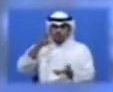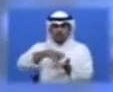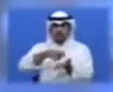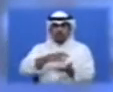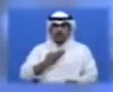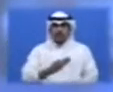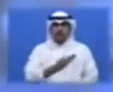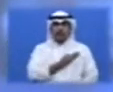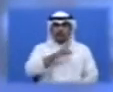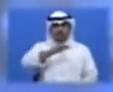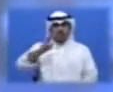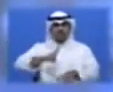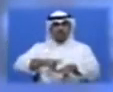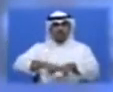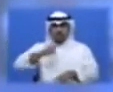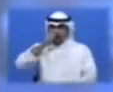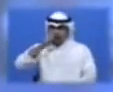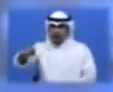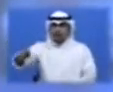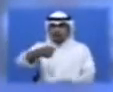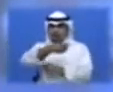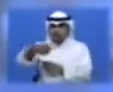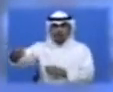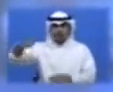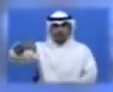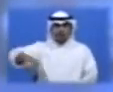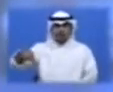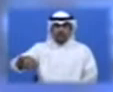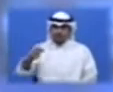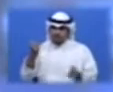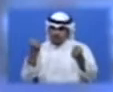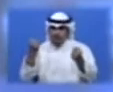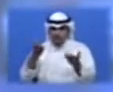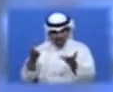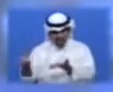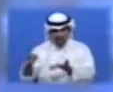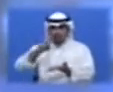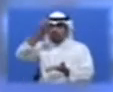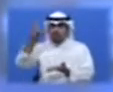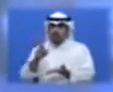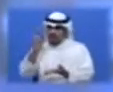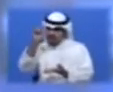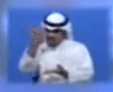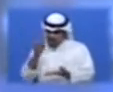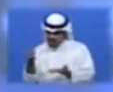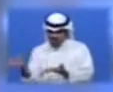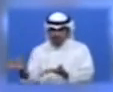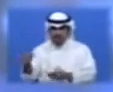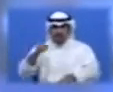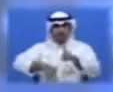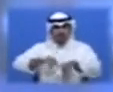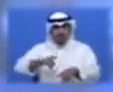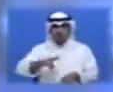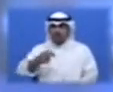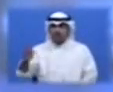غزة واستمرار العدوان الإسرائيلي مثلما تفضلت، يعني هل هناك من صعوبات، من عوائق تواجهونها في توصيل